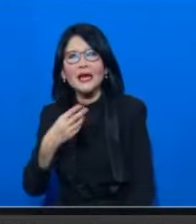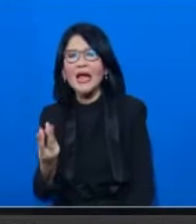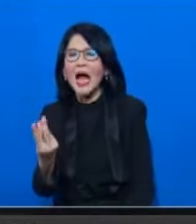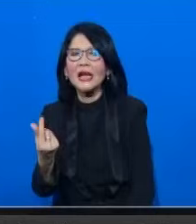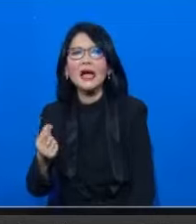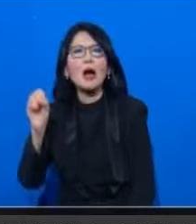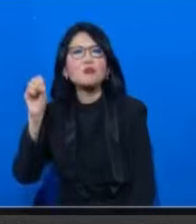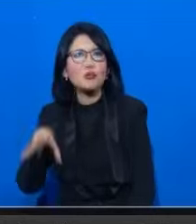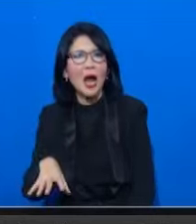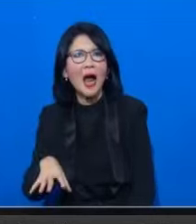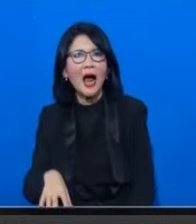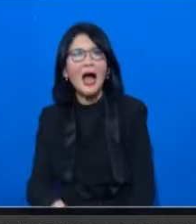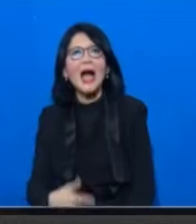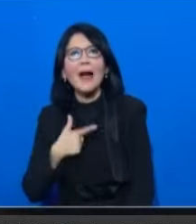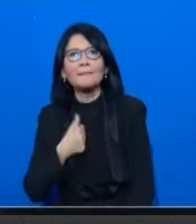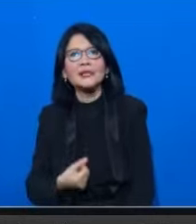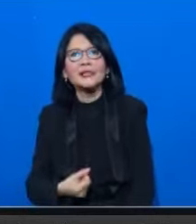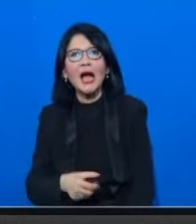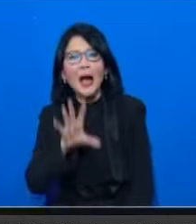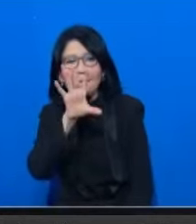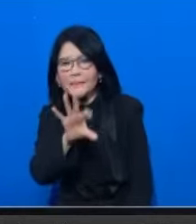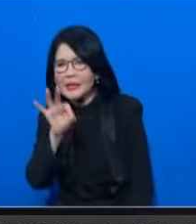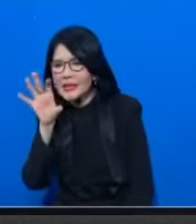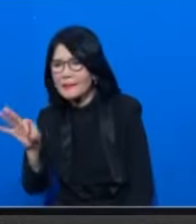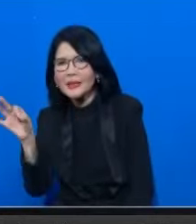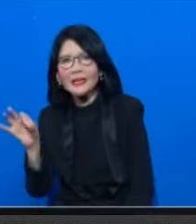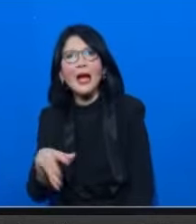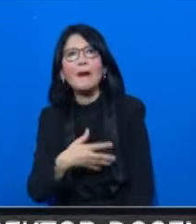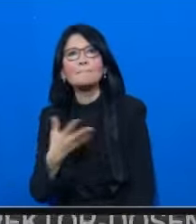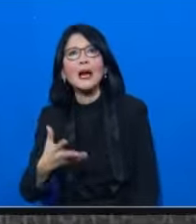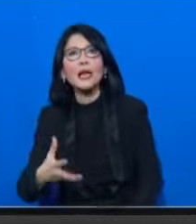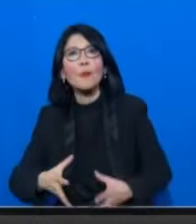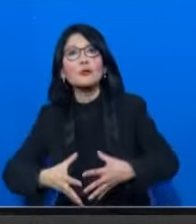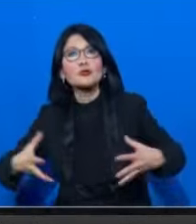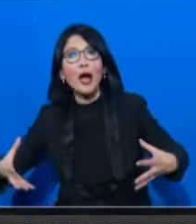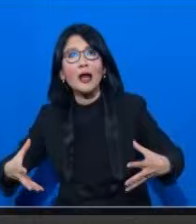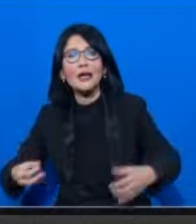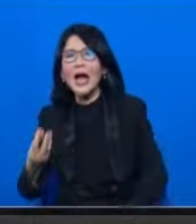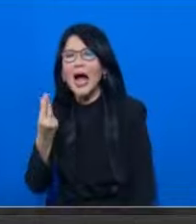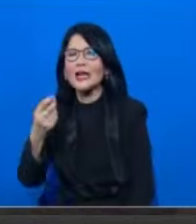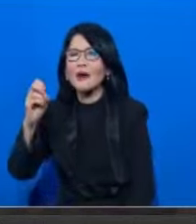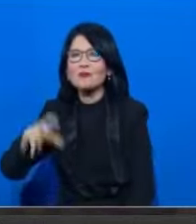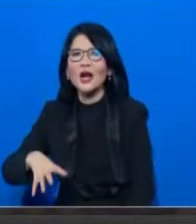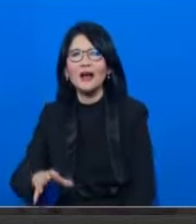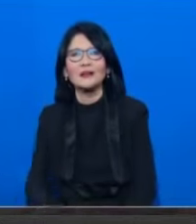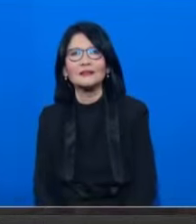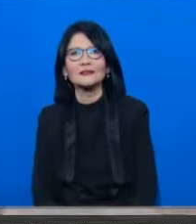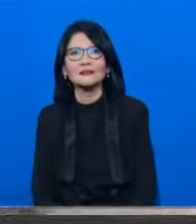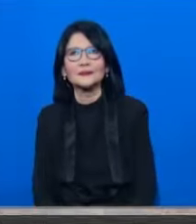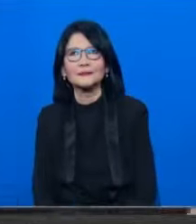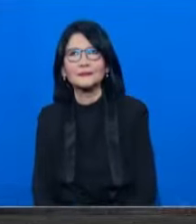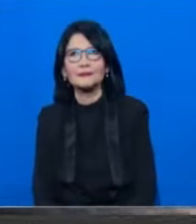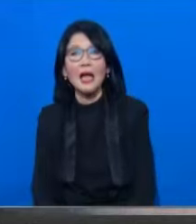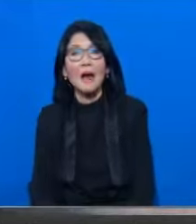murah dan kita dapat memilih kualitas sapi dengan bobot yang lebih besar tentunya dengan harga yang lebih murah.